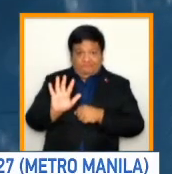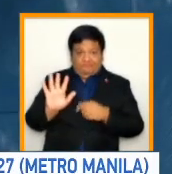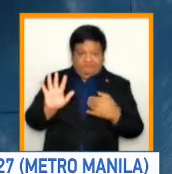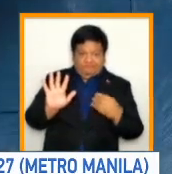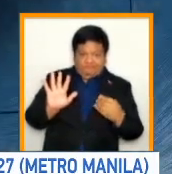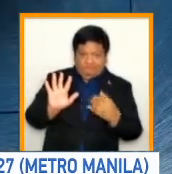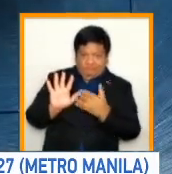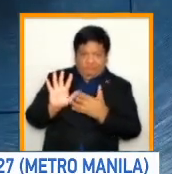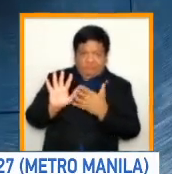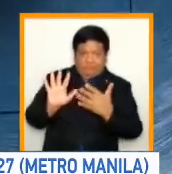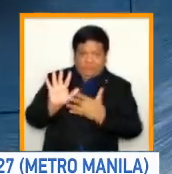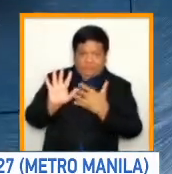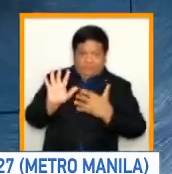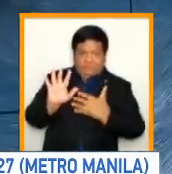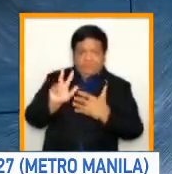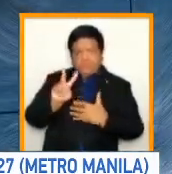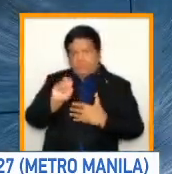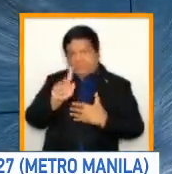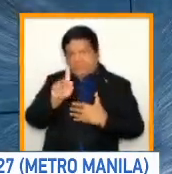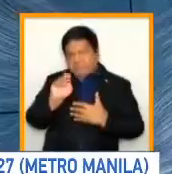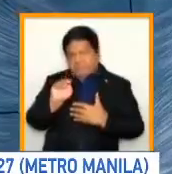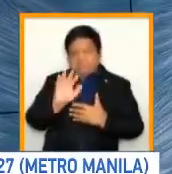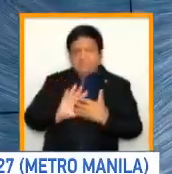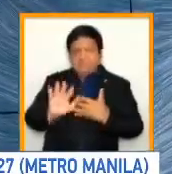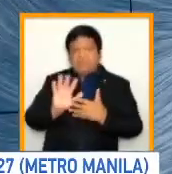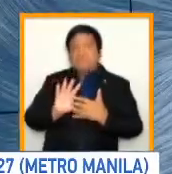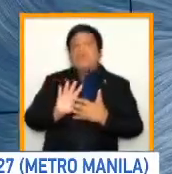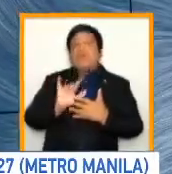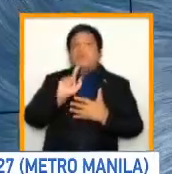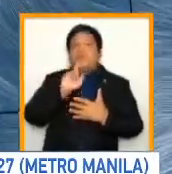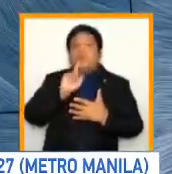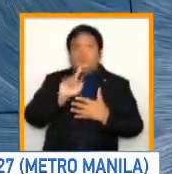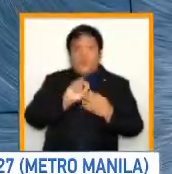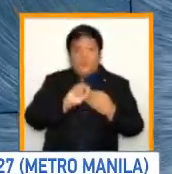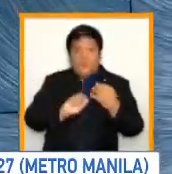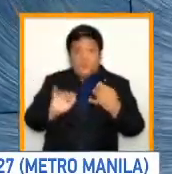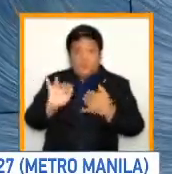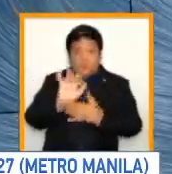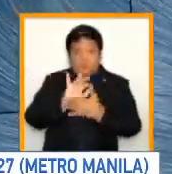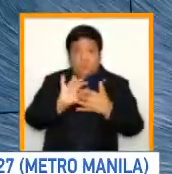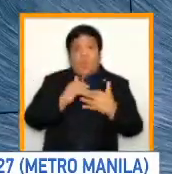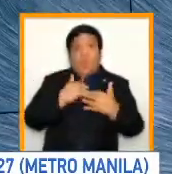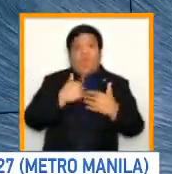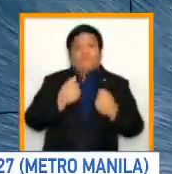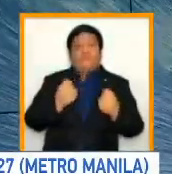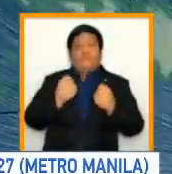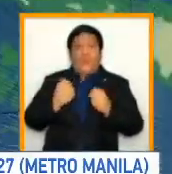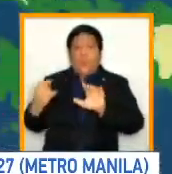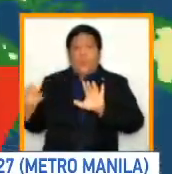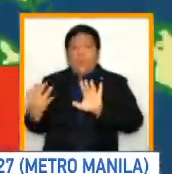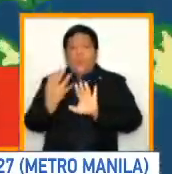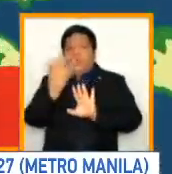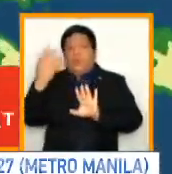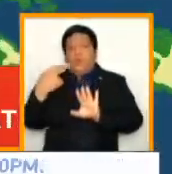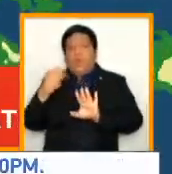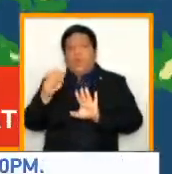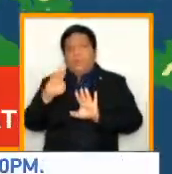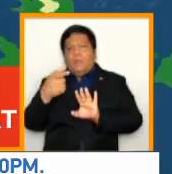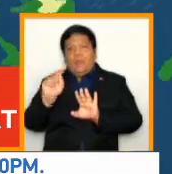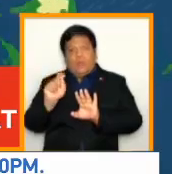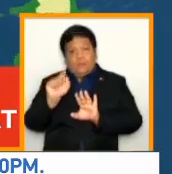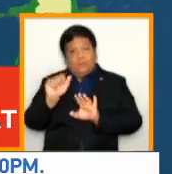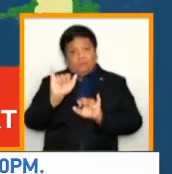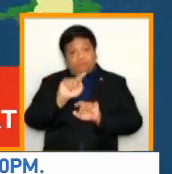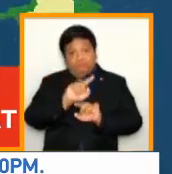bahagyang palalakasin ng LPA ang hanging habagat bago ito malusaw. Kaya ngayong araw, maging I am ready sa maghapong ulan ang mga taga Rio ng